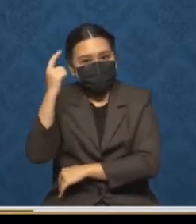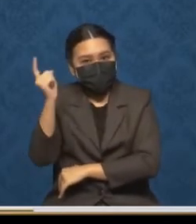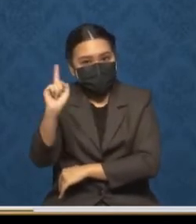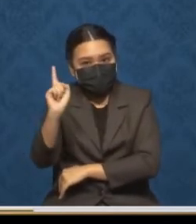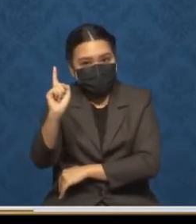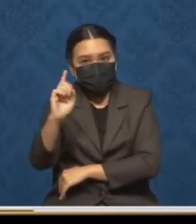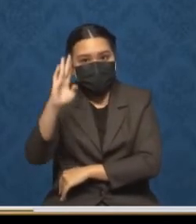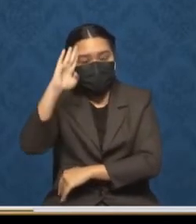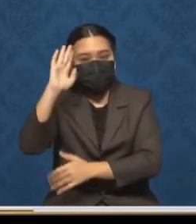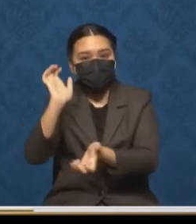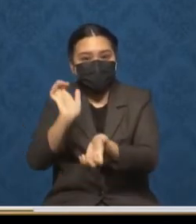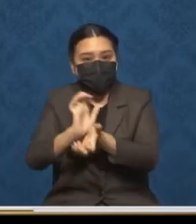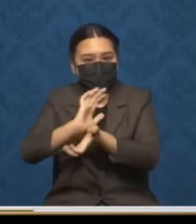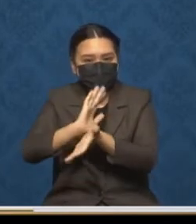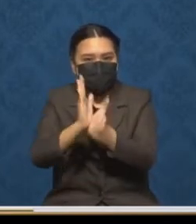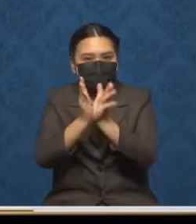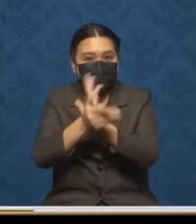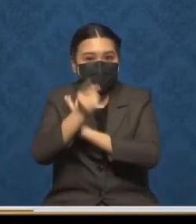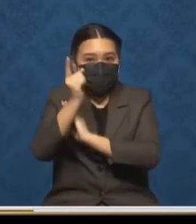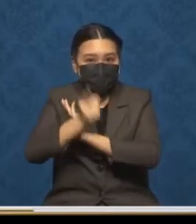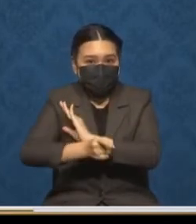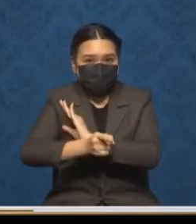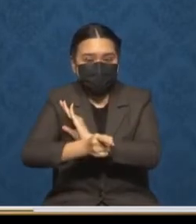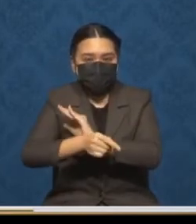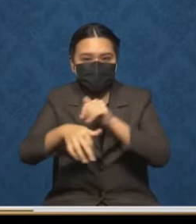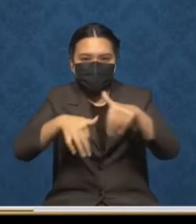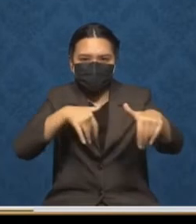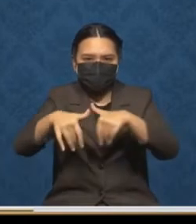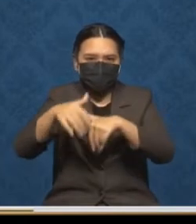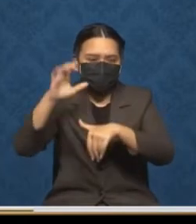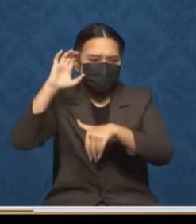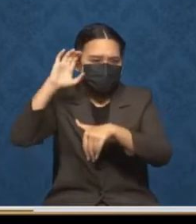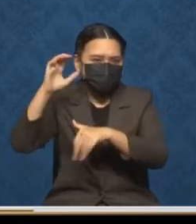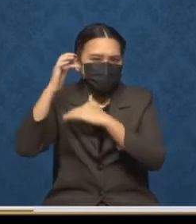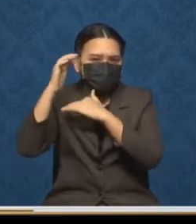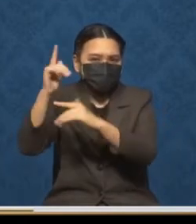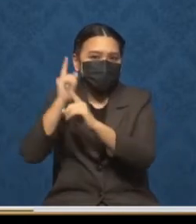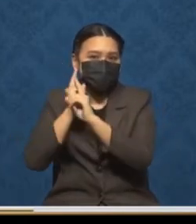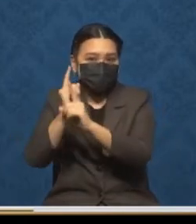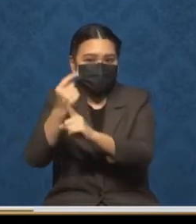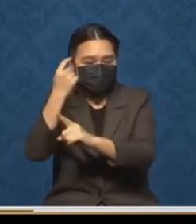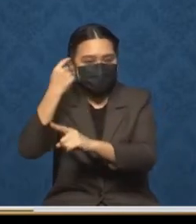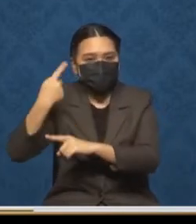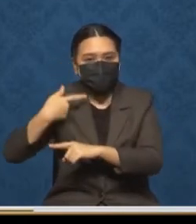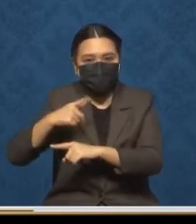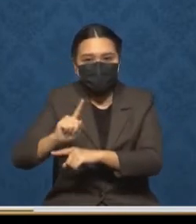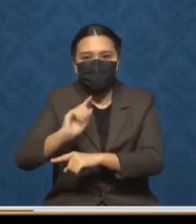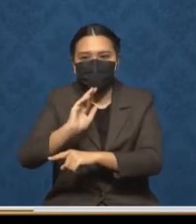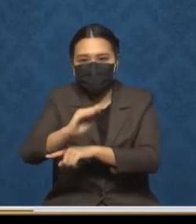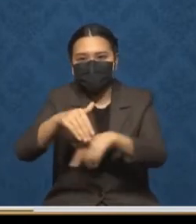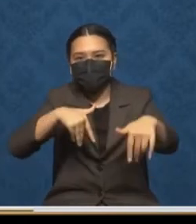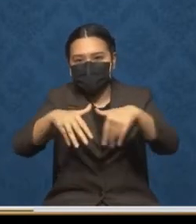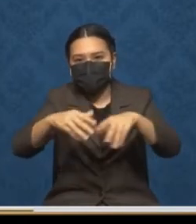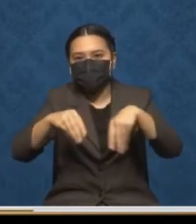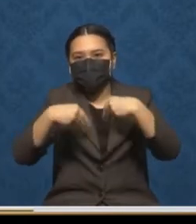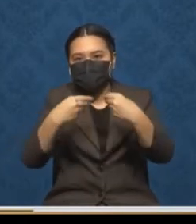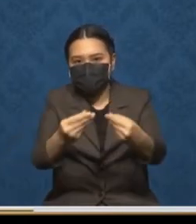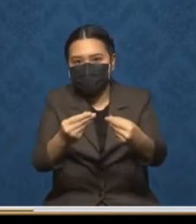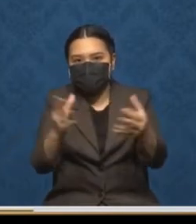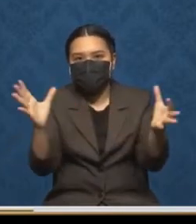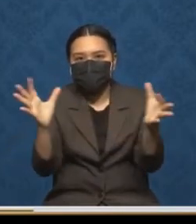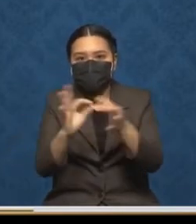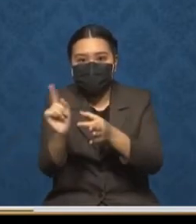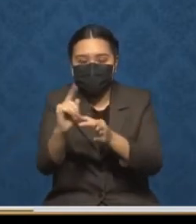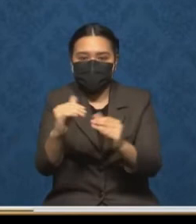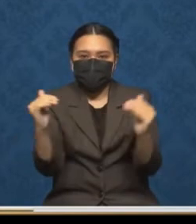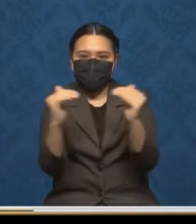การปฏตรตามลวอยๆถา็ควหงขพนปชนจะทำให้ประโยชนเกิดกับพนปายชนทั้งเรื่ขอff ได